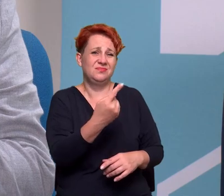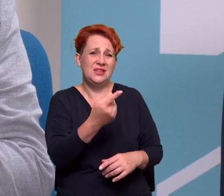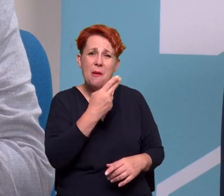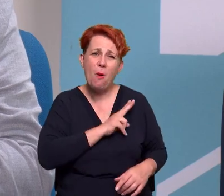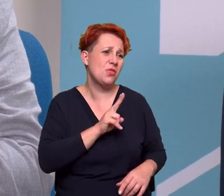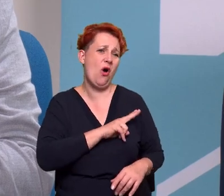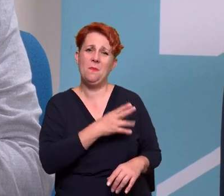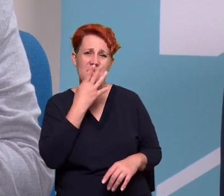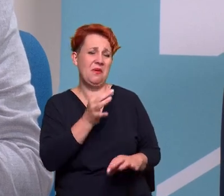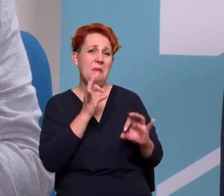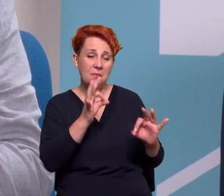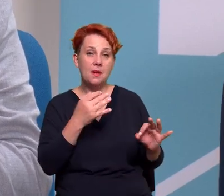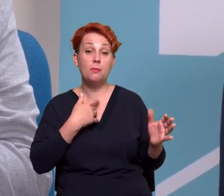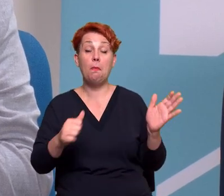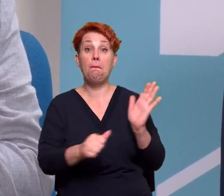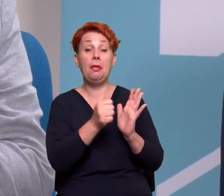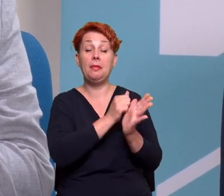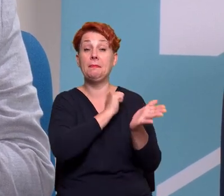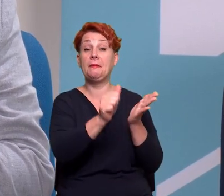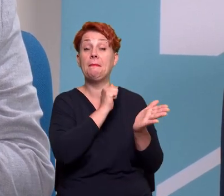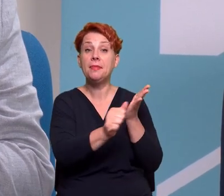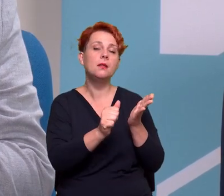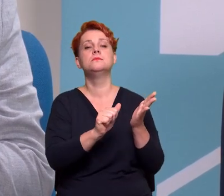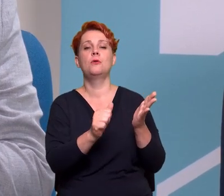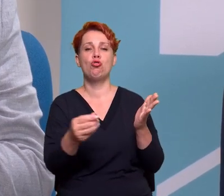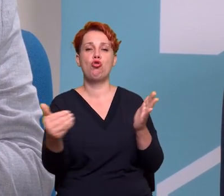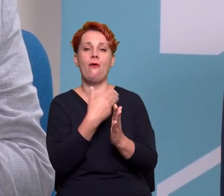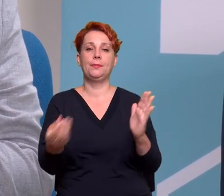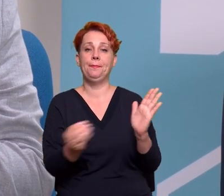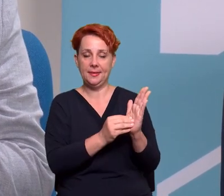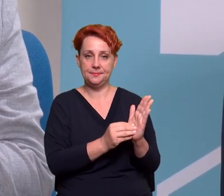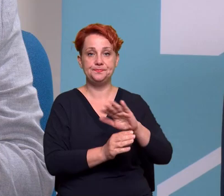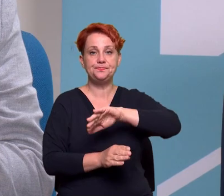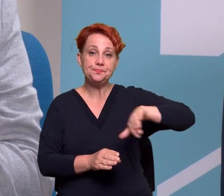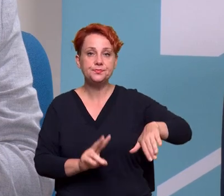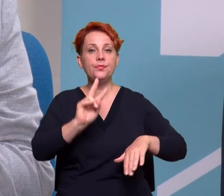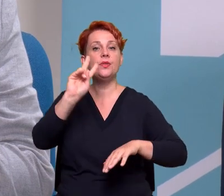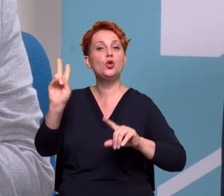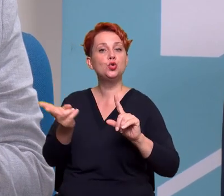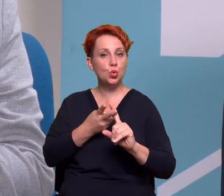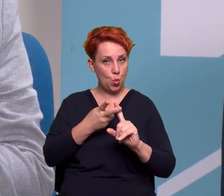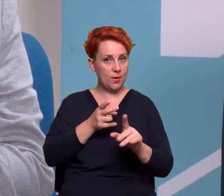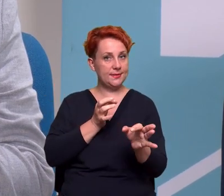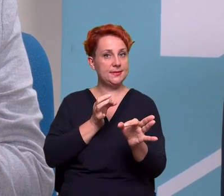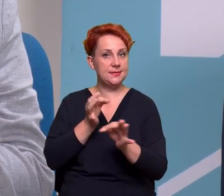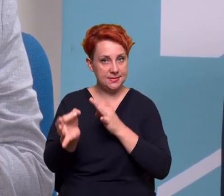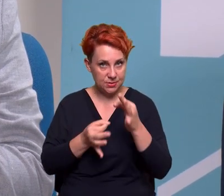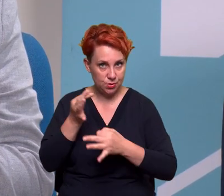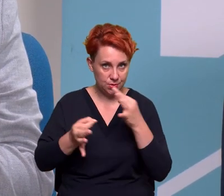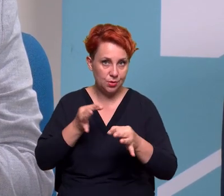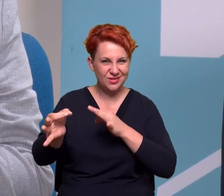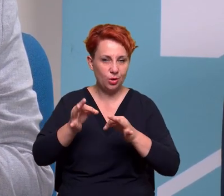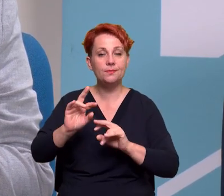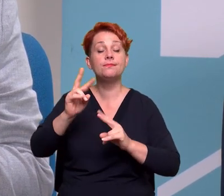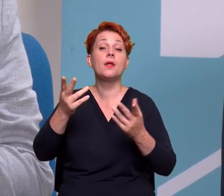jak należy. Został skuty, prawda? I zrobiony na nowo. A druga historia. To jest